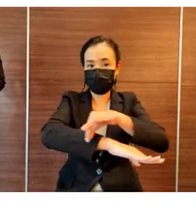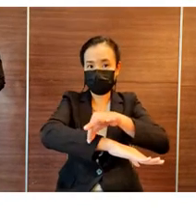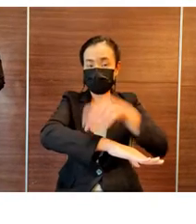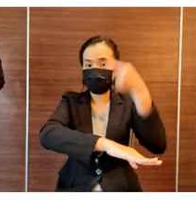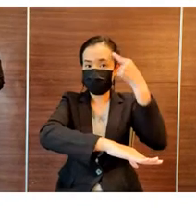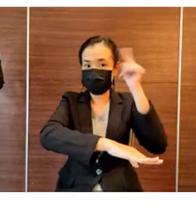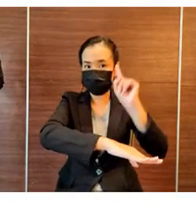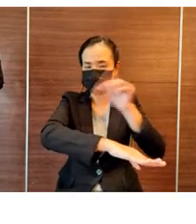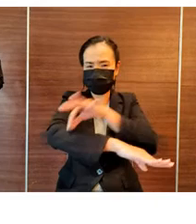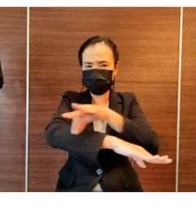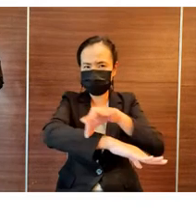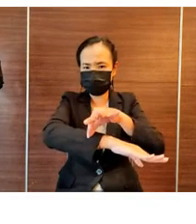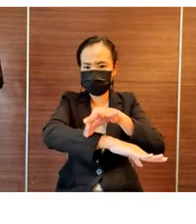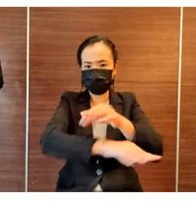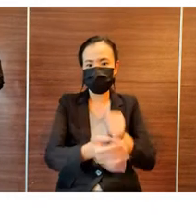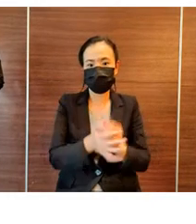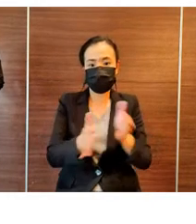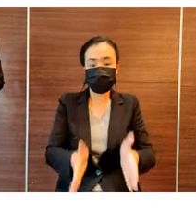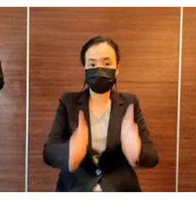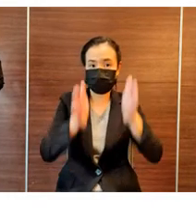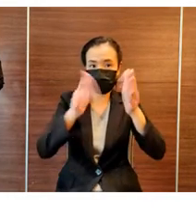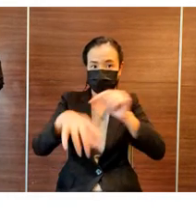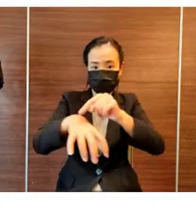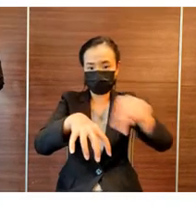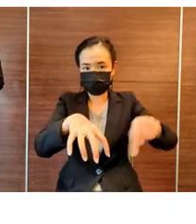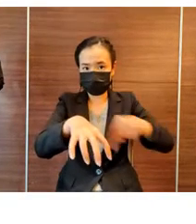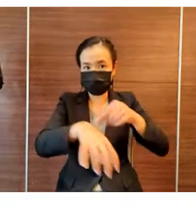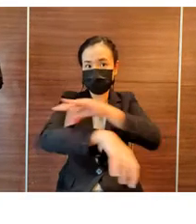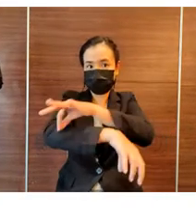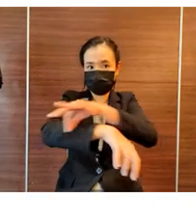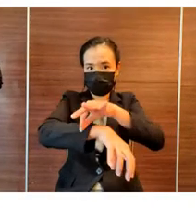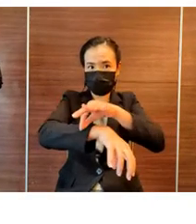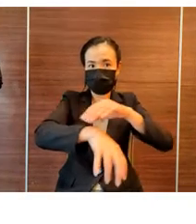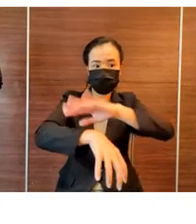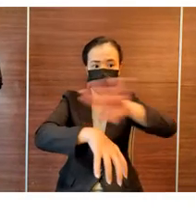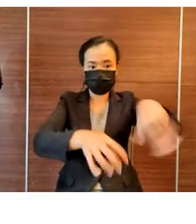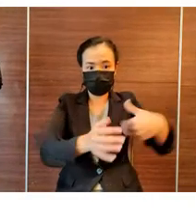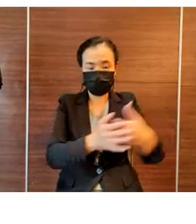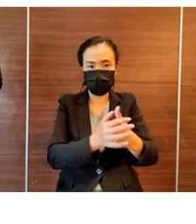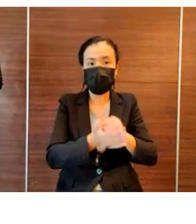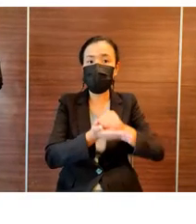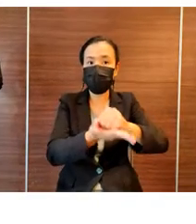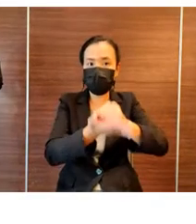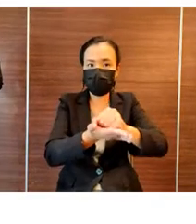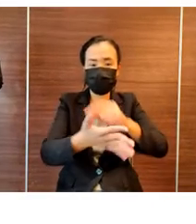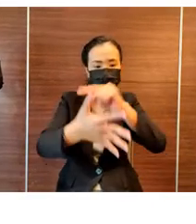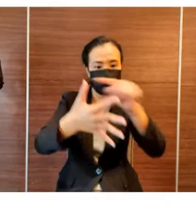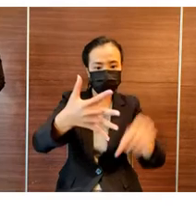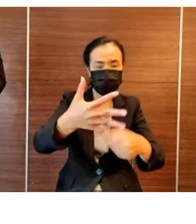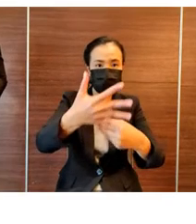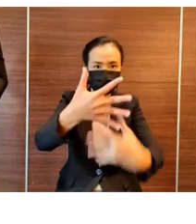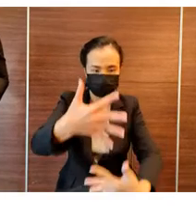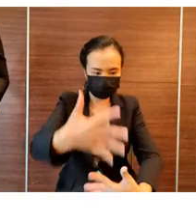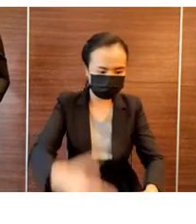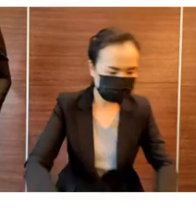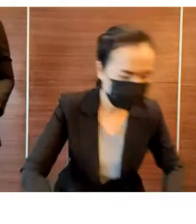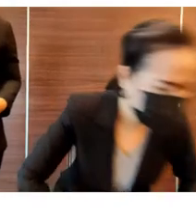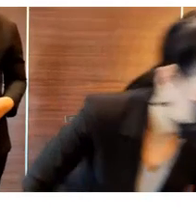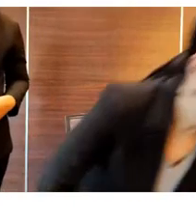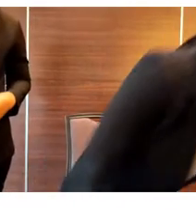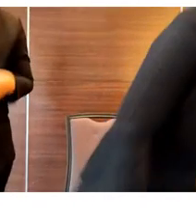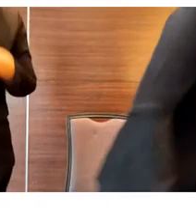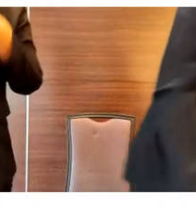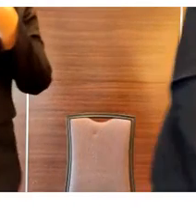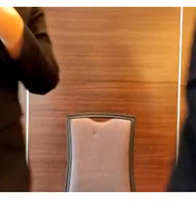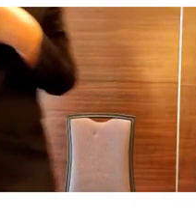ริ่มตั้งแต่การดีไซน์ตึกเพื่อที่จะออกแบบมาให้รองรับกับทุกๆบริการที่เรามีครับแล้